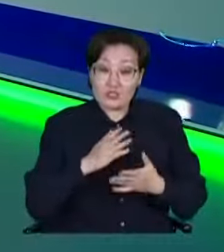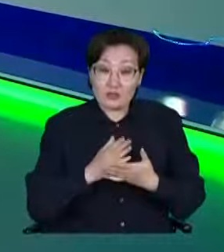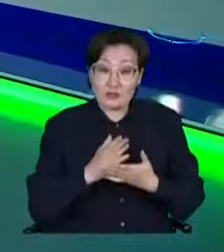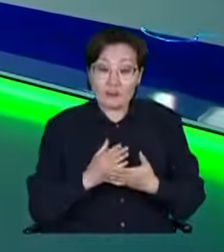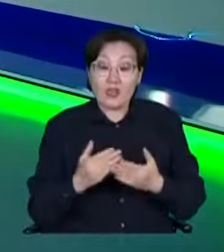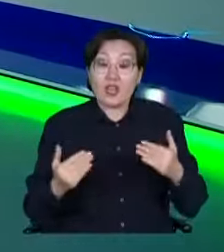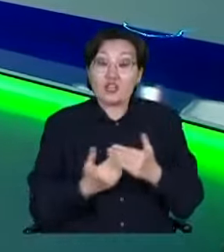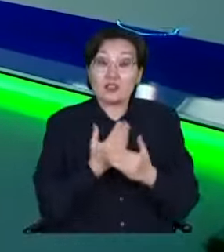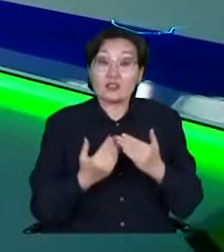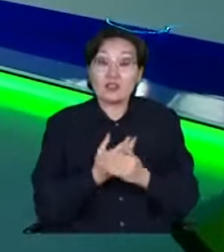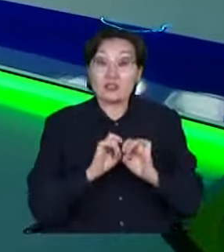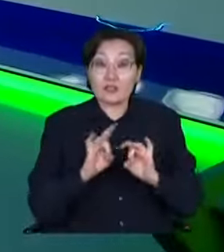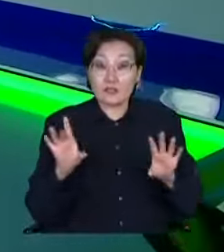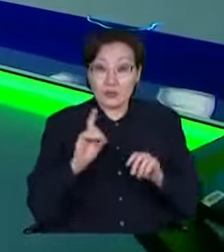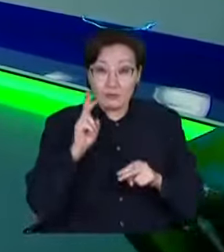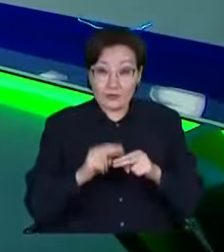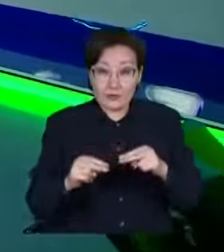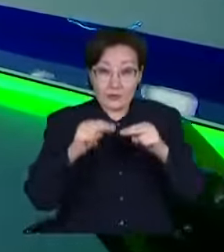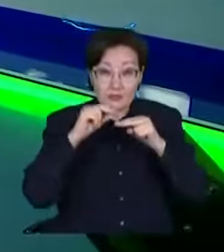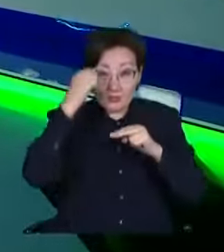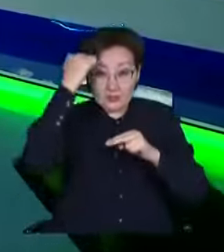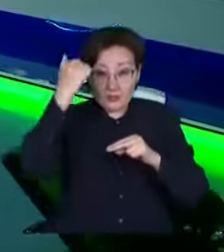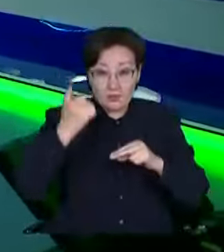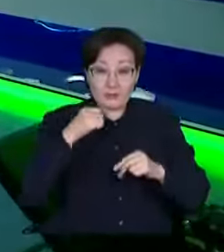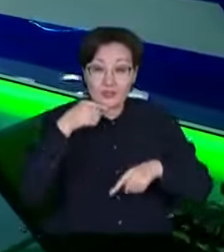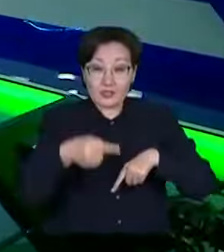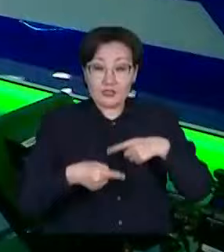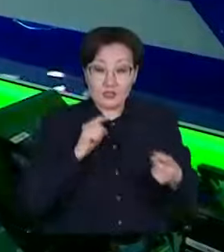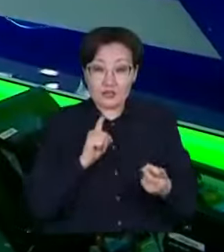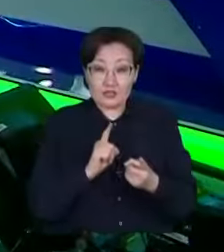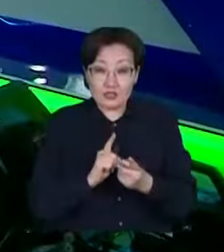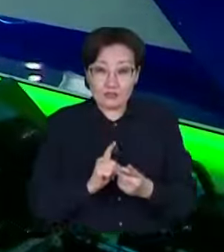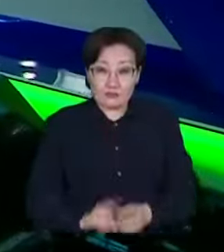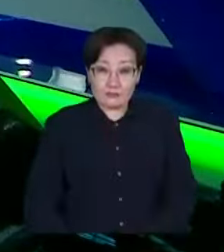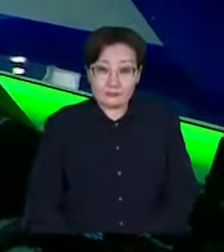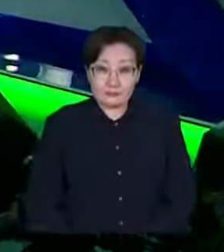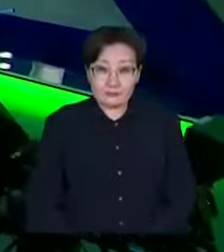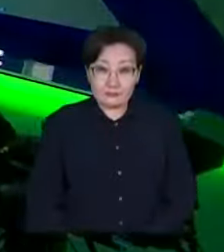қосулы. Аман сау болыңыздар. Алматы телеарнасынан жаңалықтарды бірінші болып тамашалаңыз.